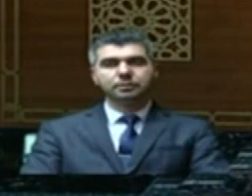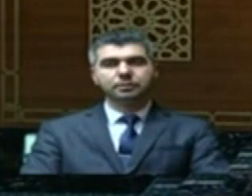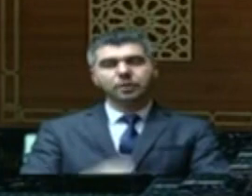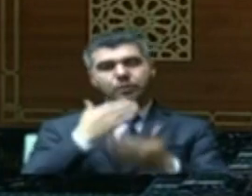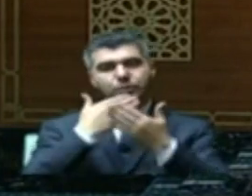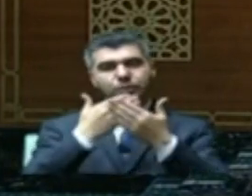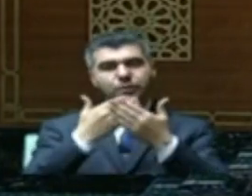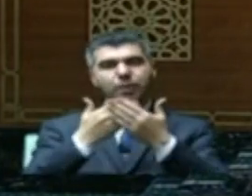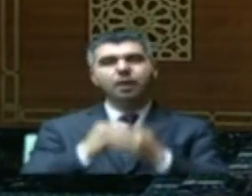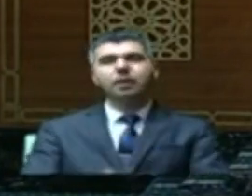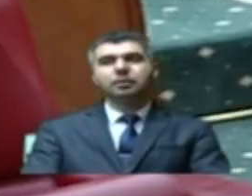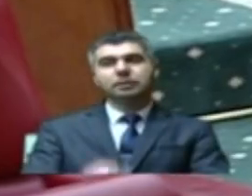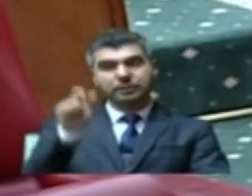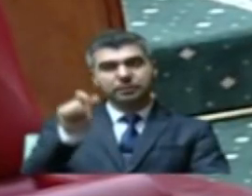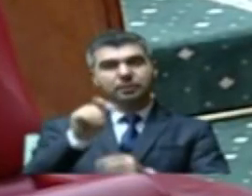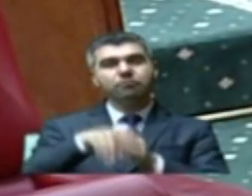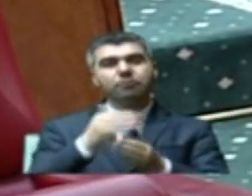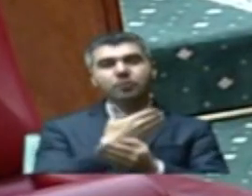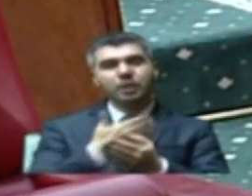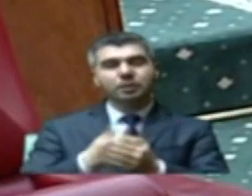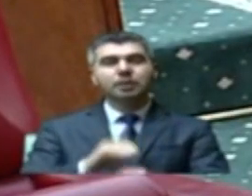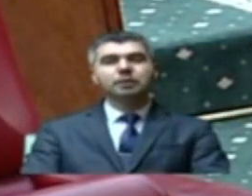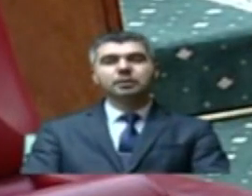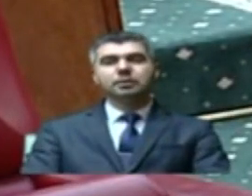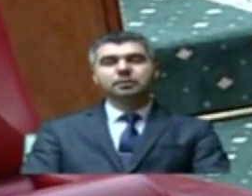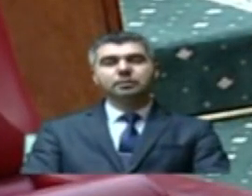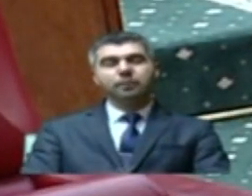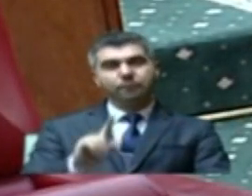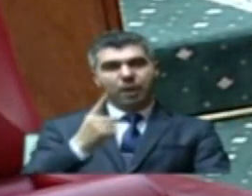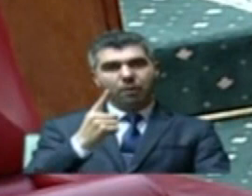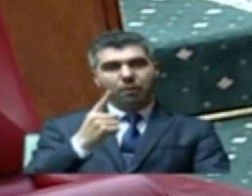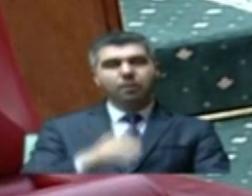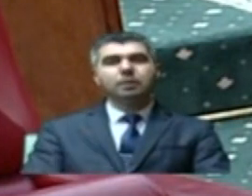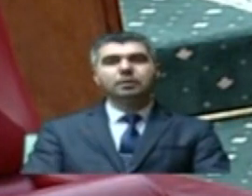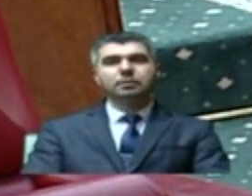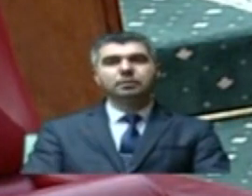شكرا جزيلا سيد المستشار المحترم. بداية